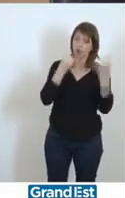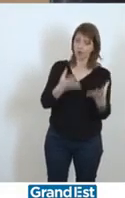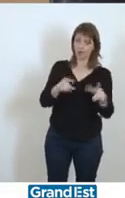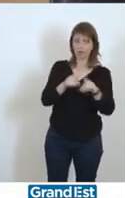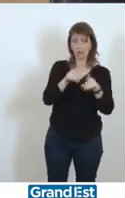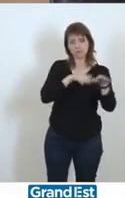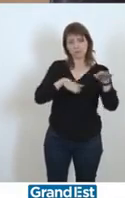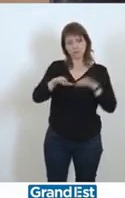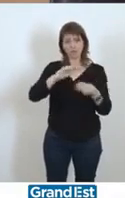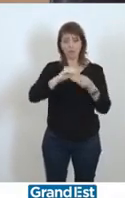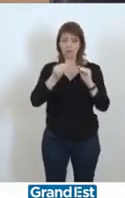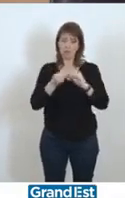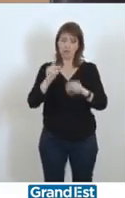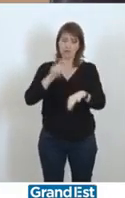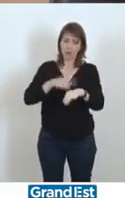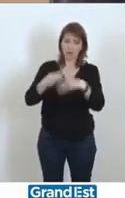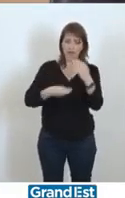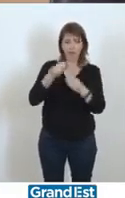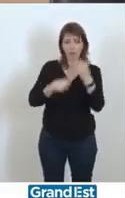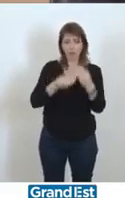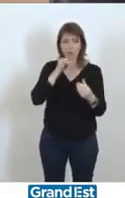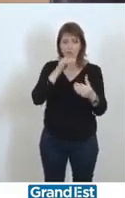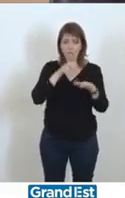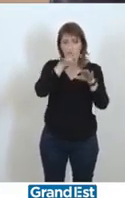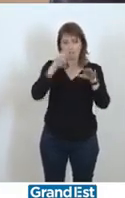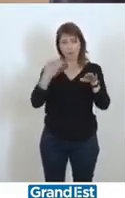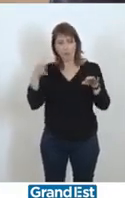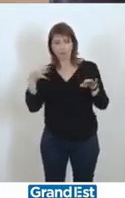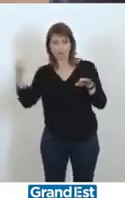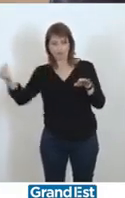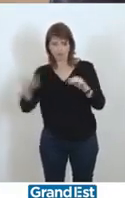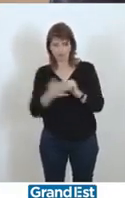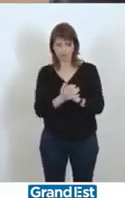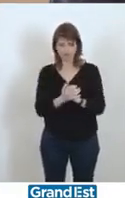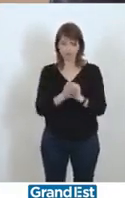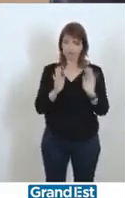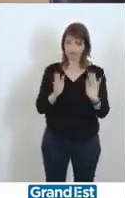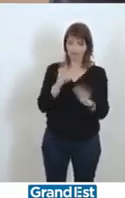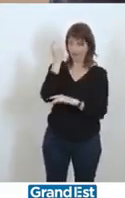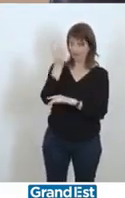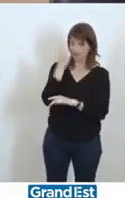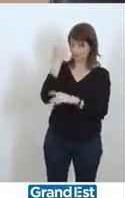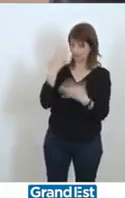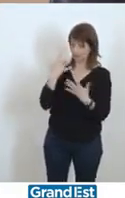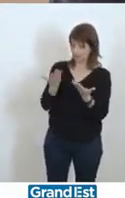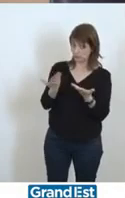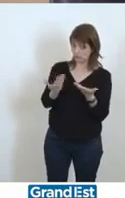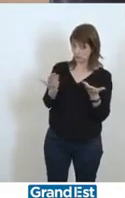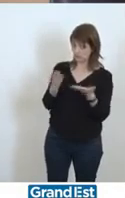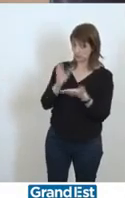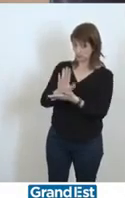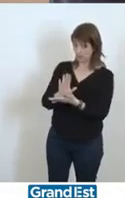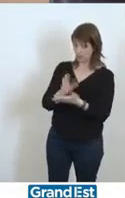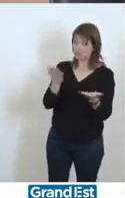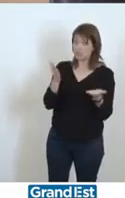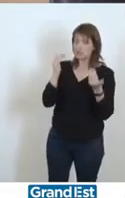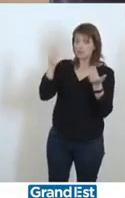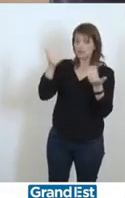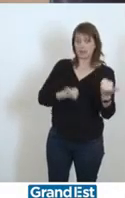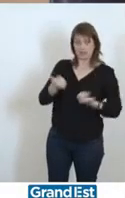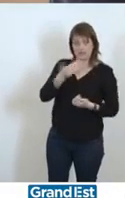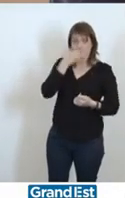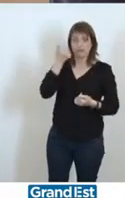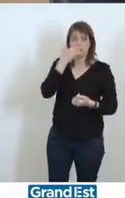d'horaire et de correspondance. Ainsi, malgré les interrogations précédemment exposées, mais avec l'espoir de voir ce service s'améliorer,